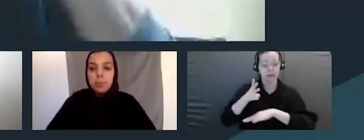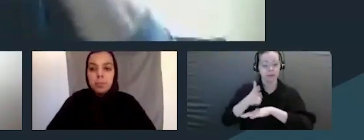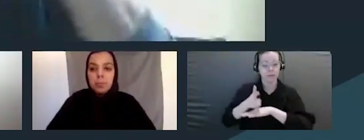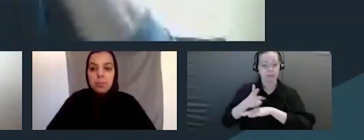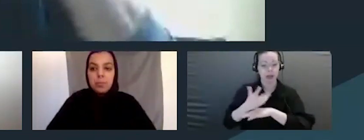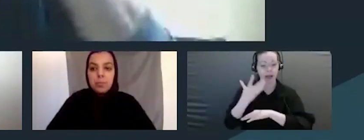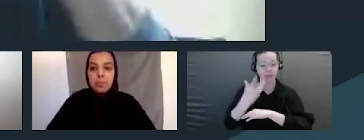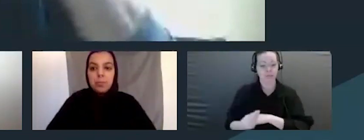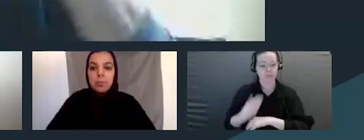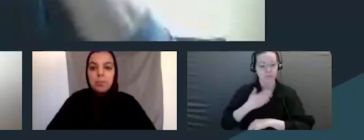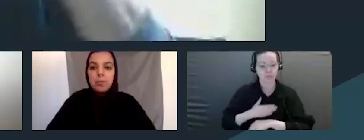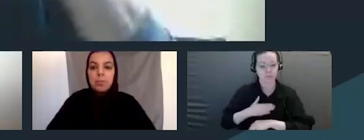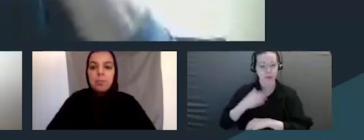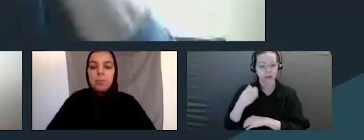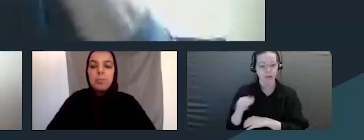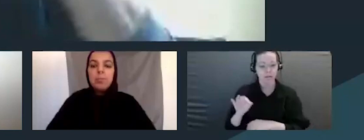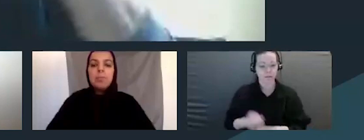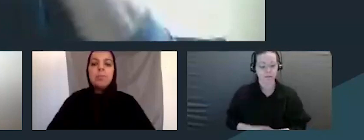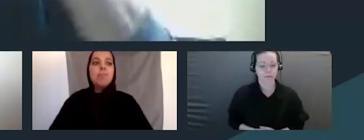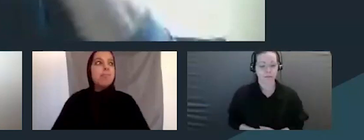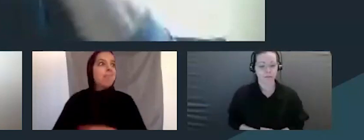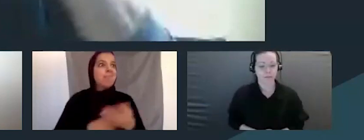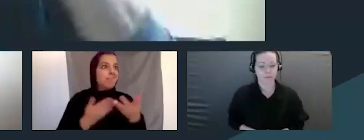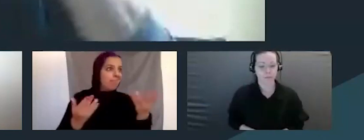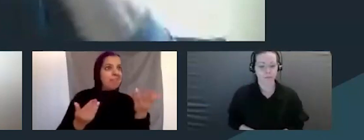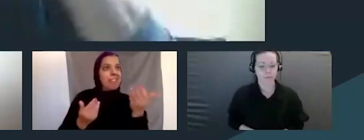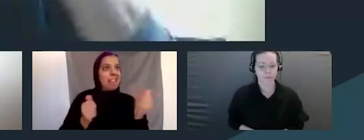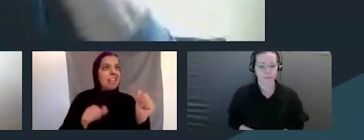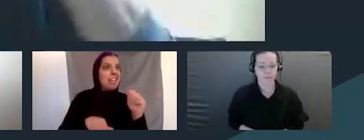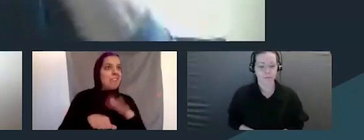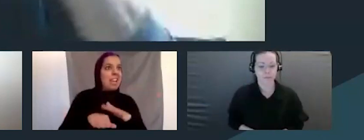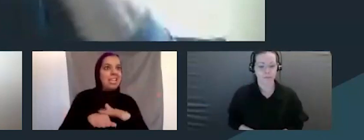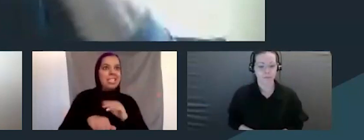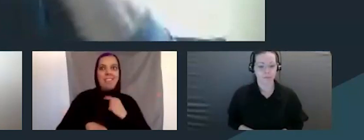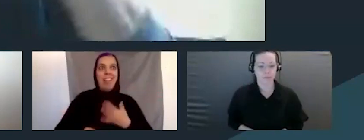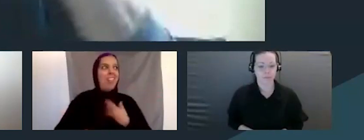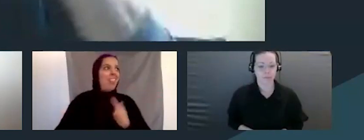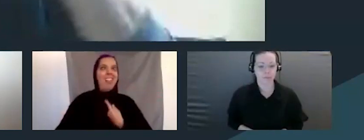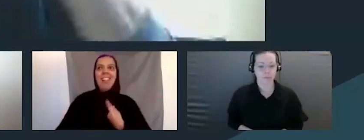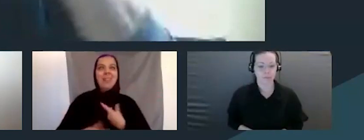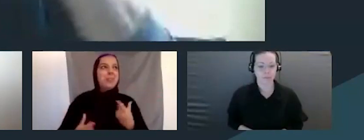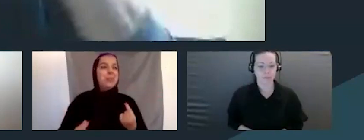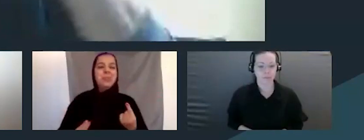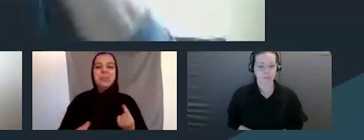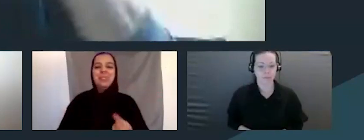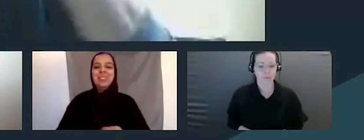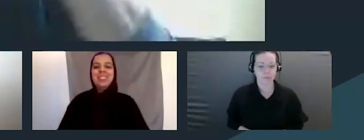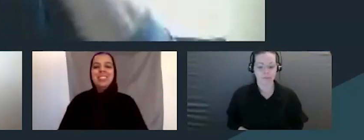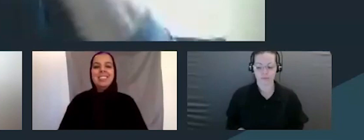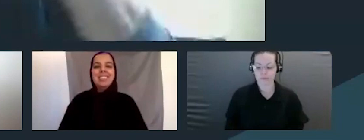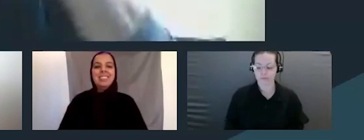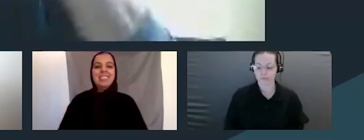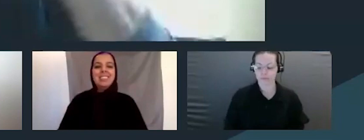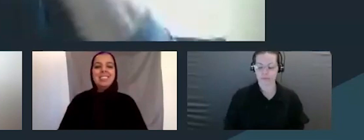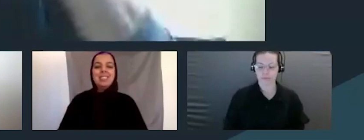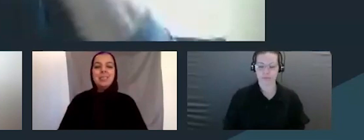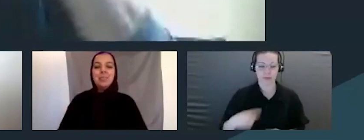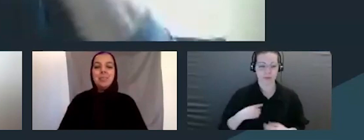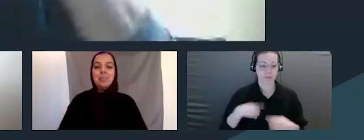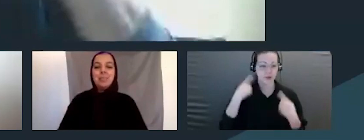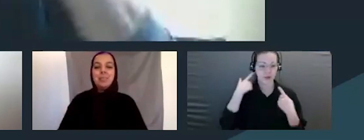Est-ce qu'il y a quelqu'un qui a un conseil sur qu'est-ce qu'on doit faire? Je me sens un peu seul en ce moment.